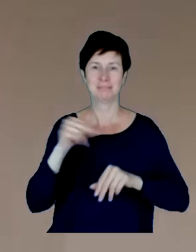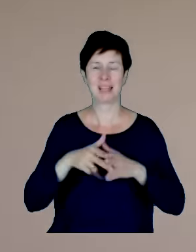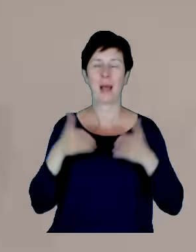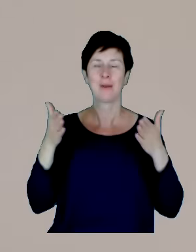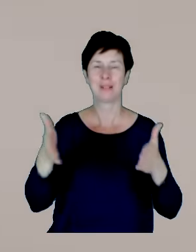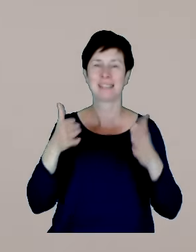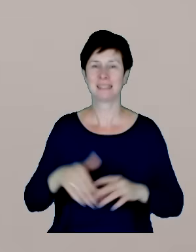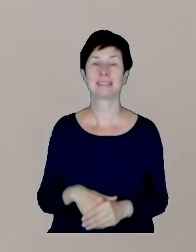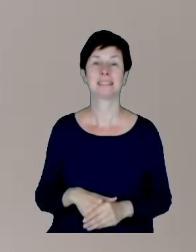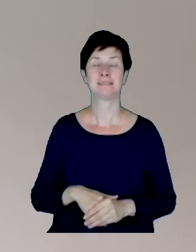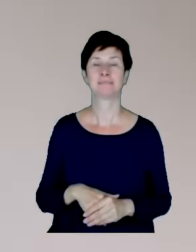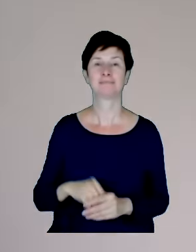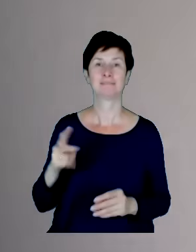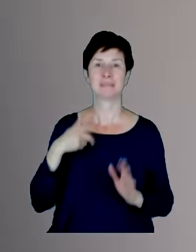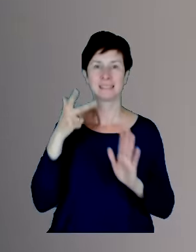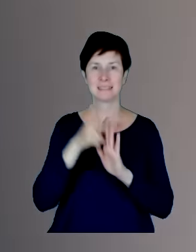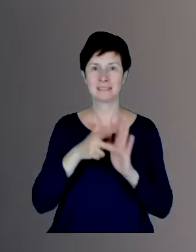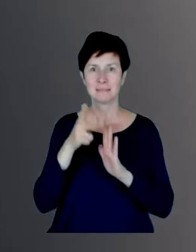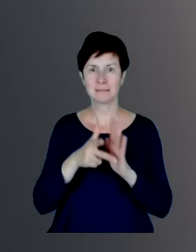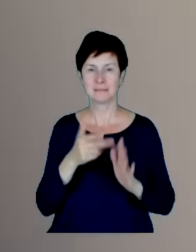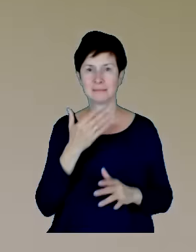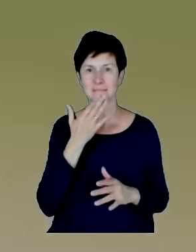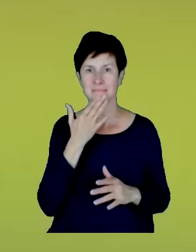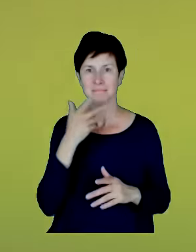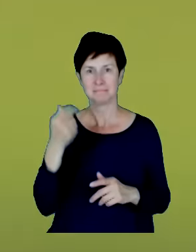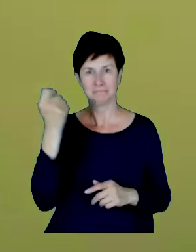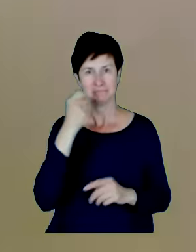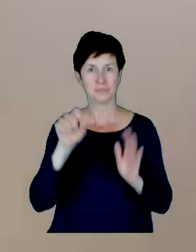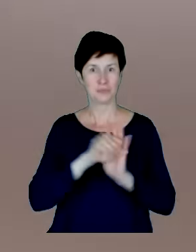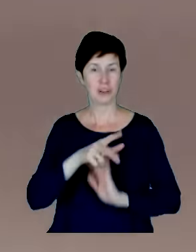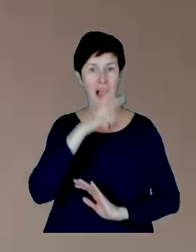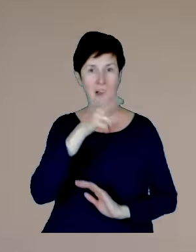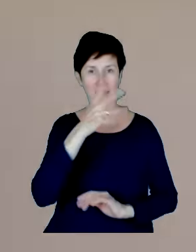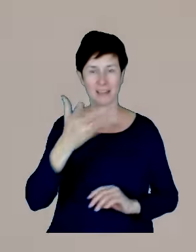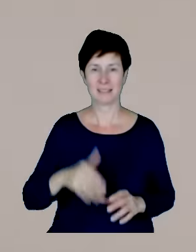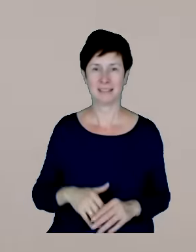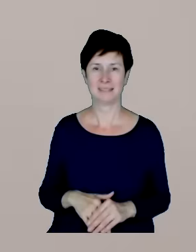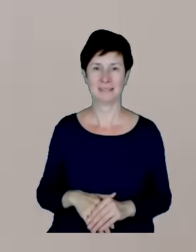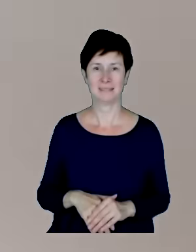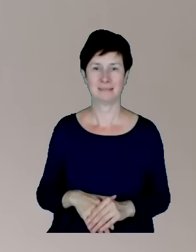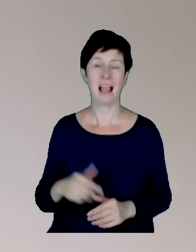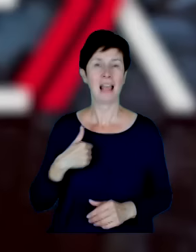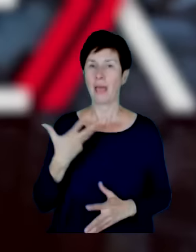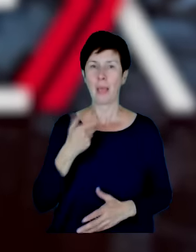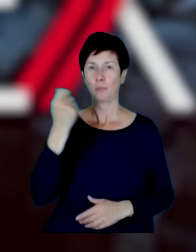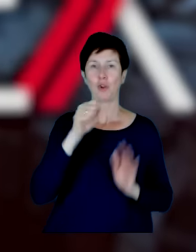podsumowała autorka nagrania nawet nie musiało jechać do Afryki to Afryka przygalinska